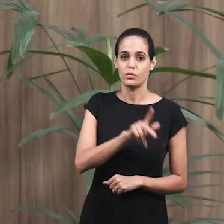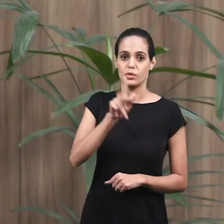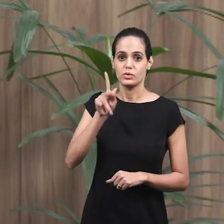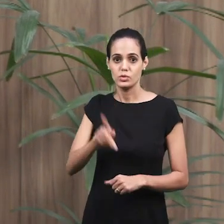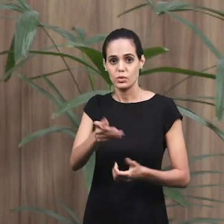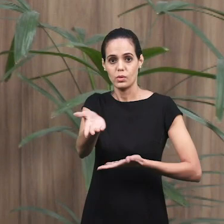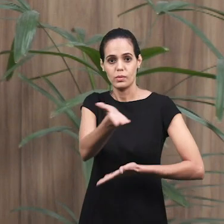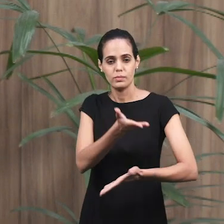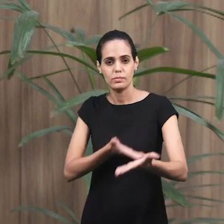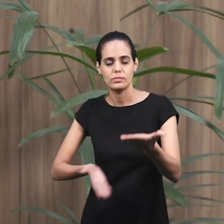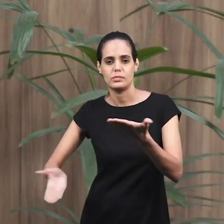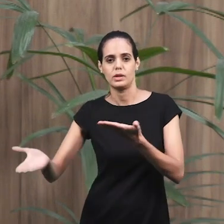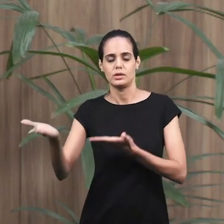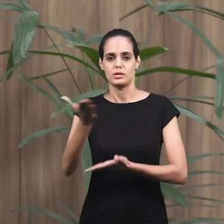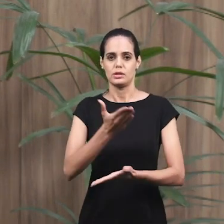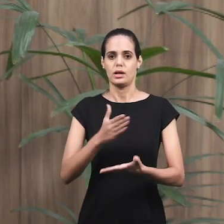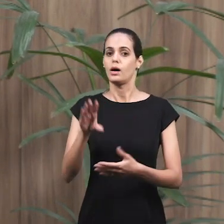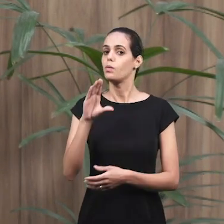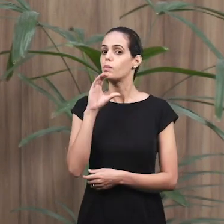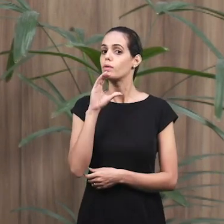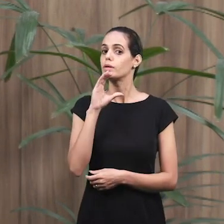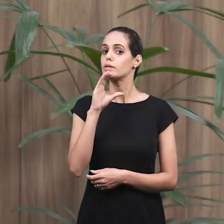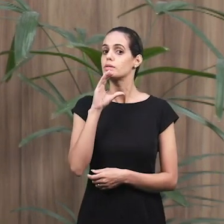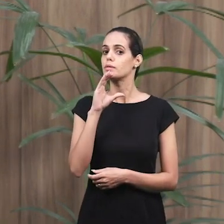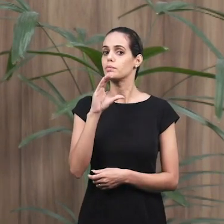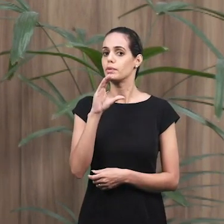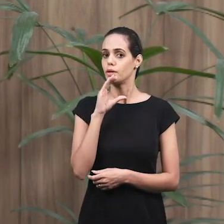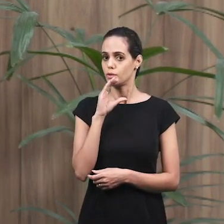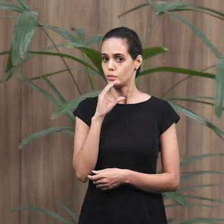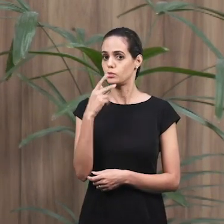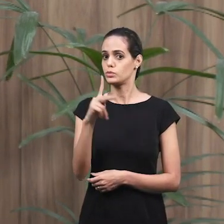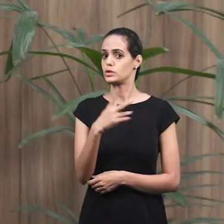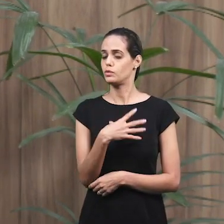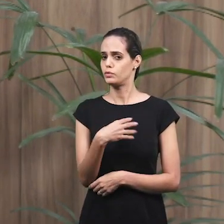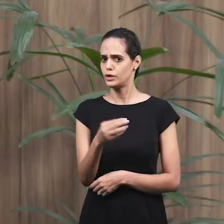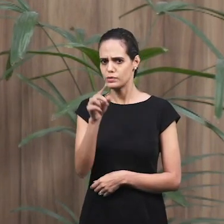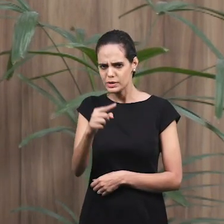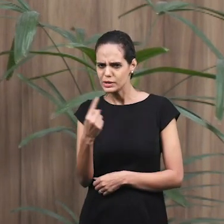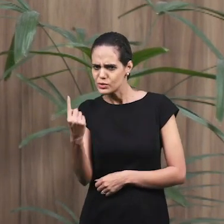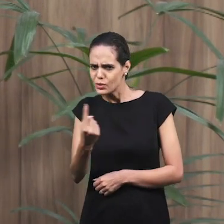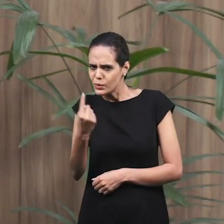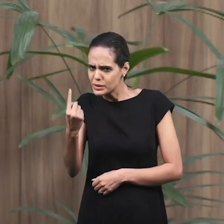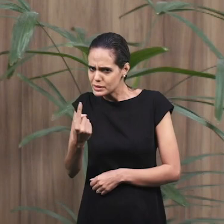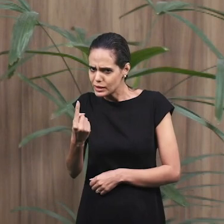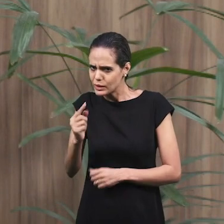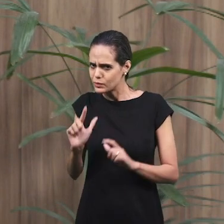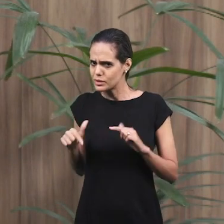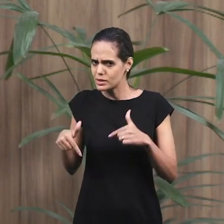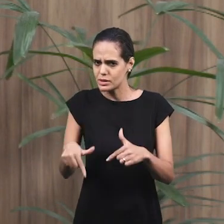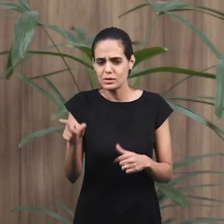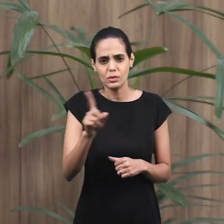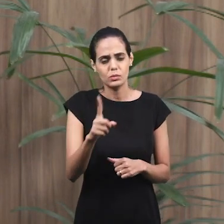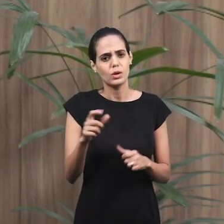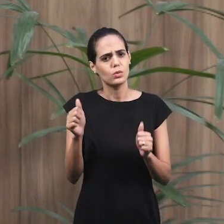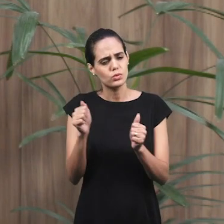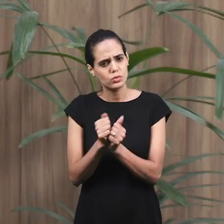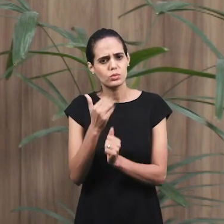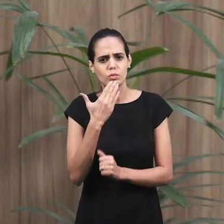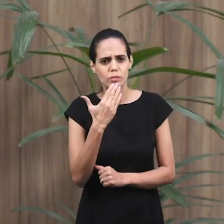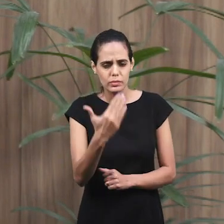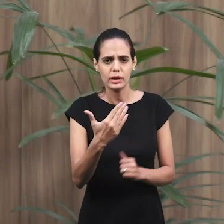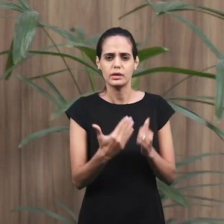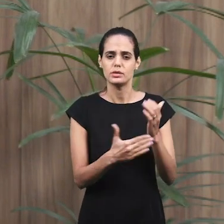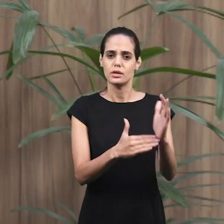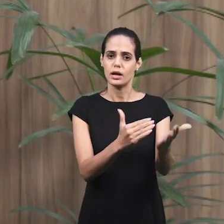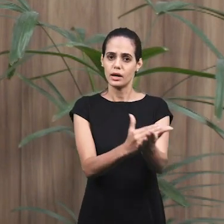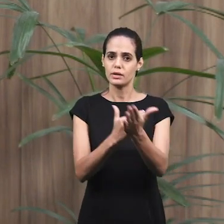des alternatives pour assistance aux enfants. Ne restez pas seuls dans cette tâche. Et à la fin, donner de la valeur à nos